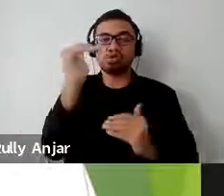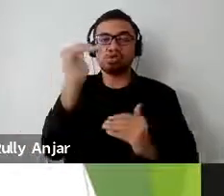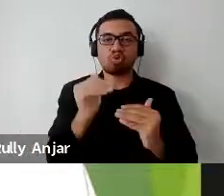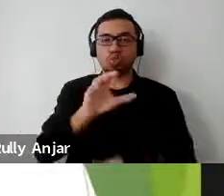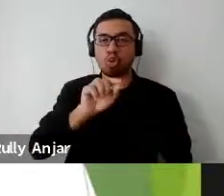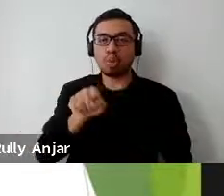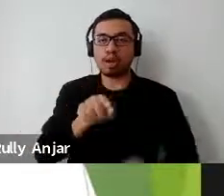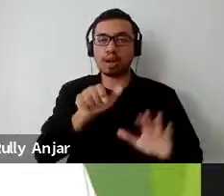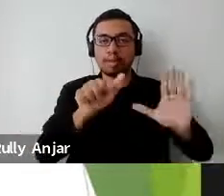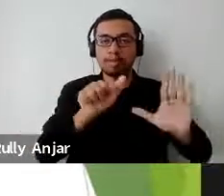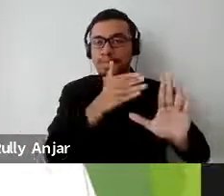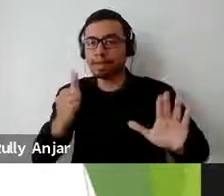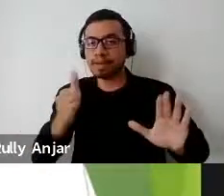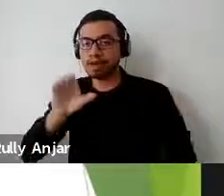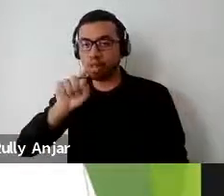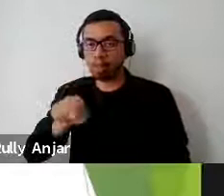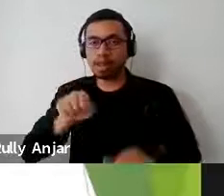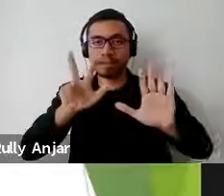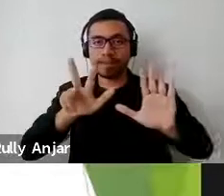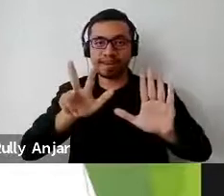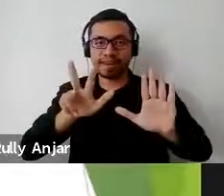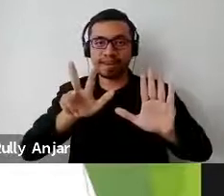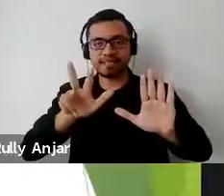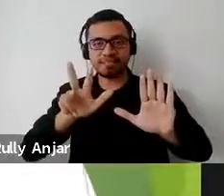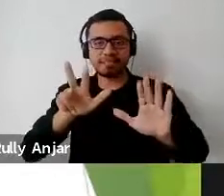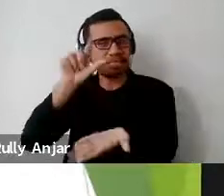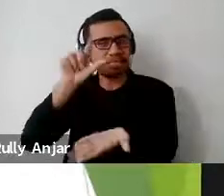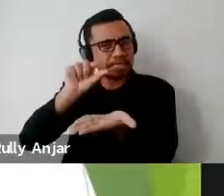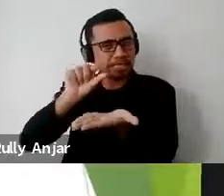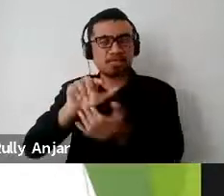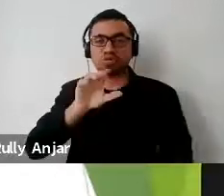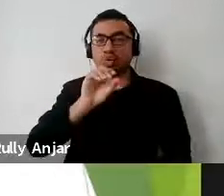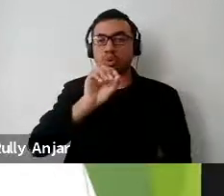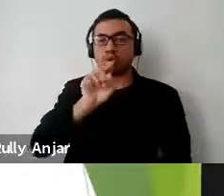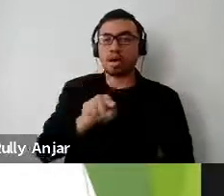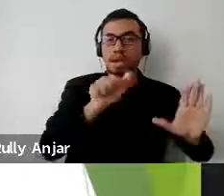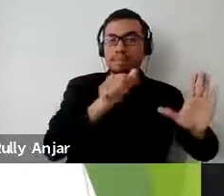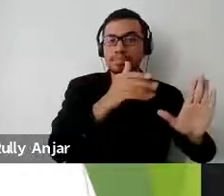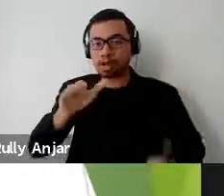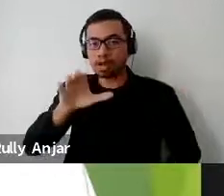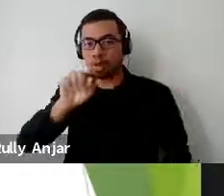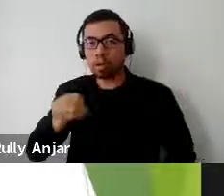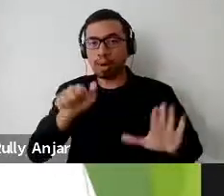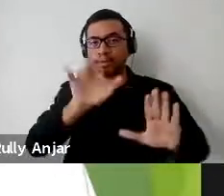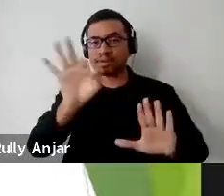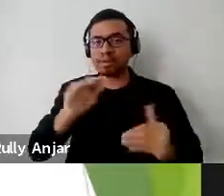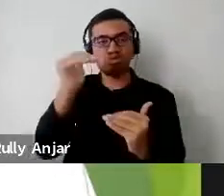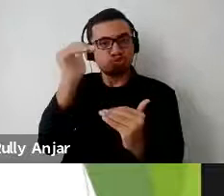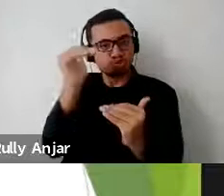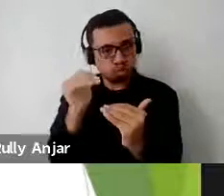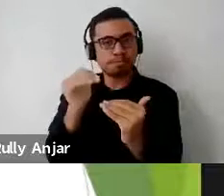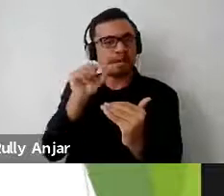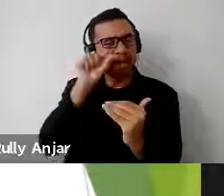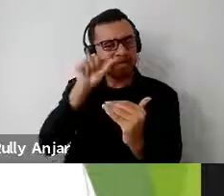dengan 0,8 dikit lah ya, 0,08%. Nah, persoalan yang kita alami sekarang